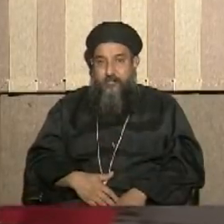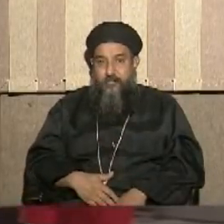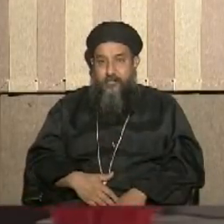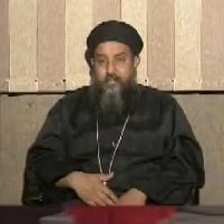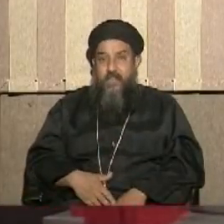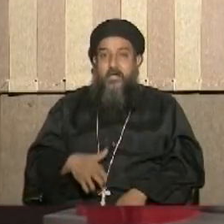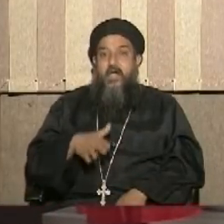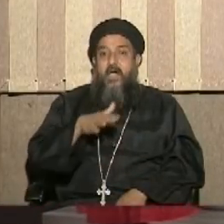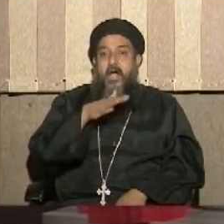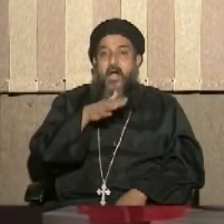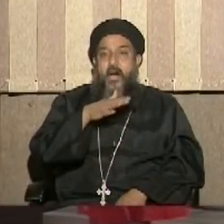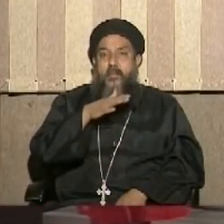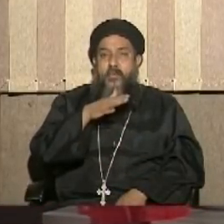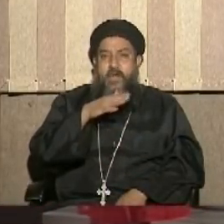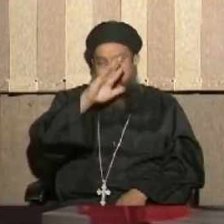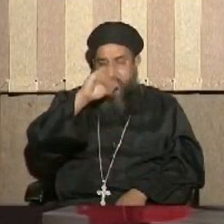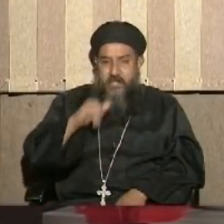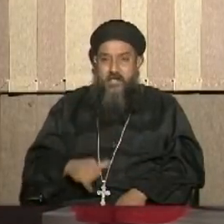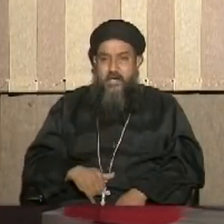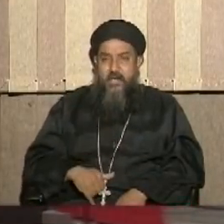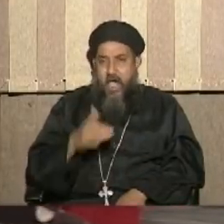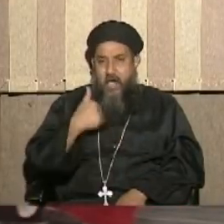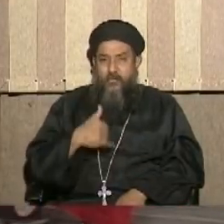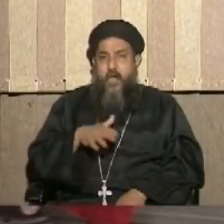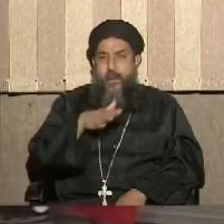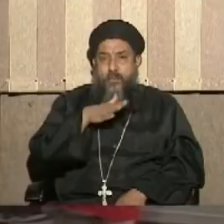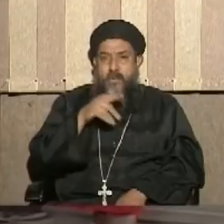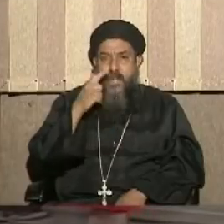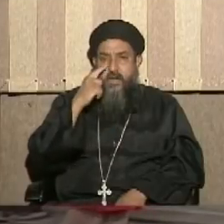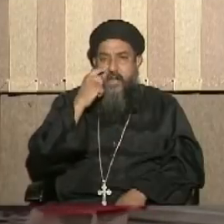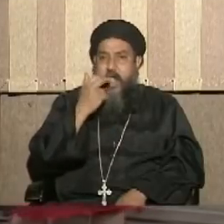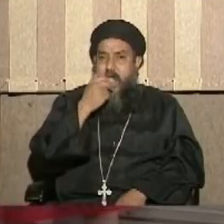مولاي رب يوحنا من نقيا دخل بسرعه. امر مولاي.